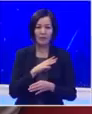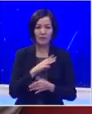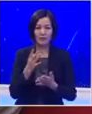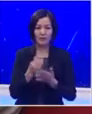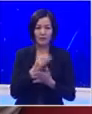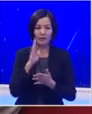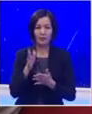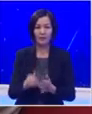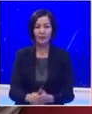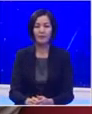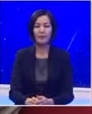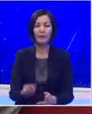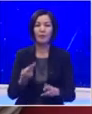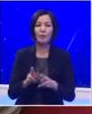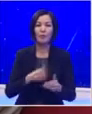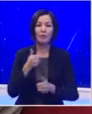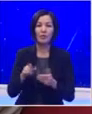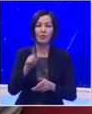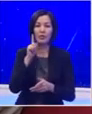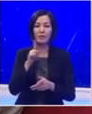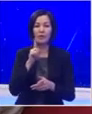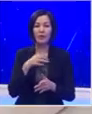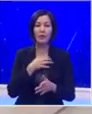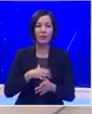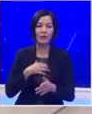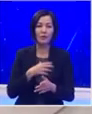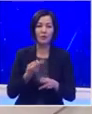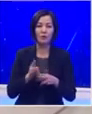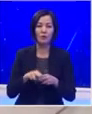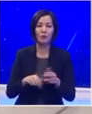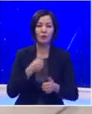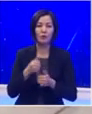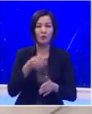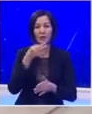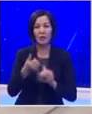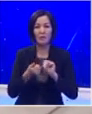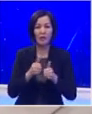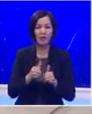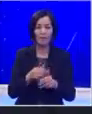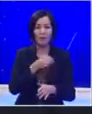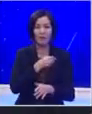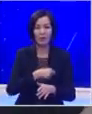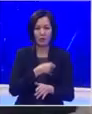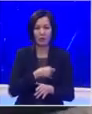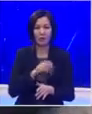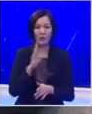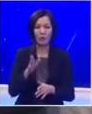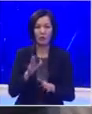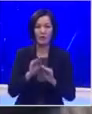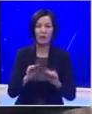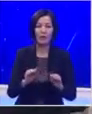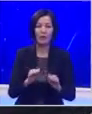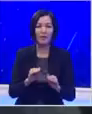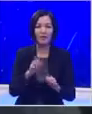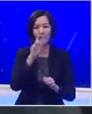жетерміз. Бұл жарыс жас боксшылар үшін маңызды, өйткені осы турнирде тәжірибе алмасады. Жаттықтырушылары болса, шәкірттерінің